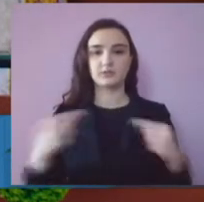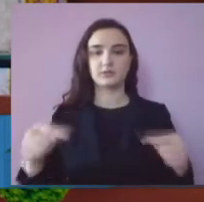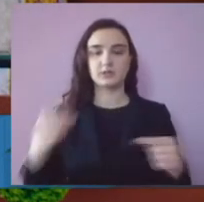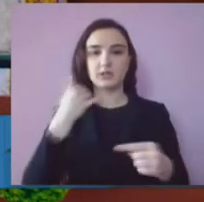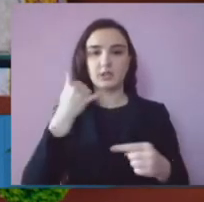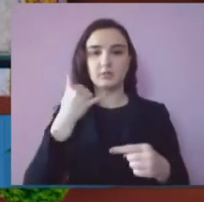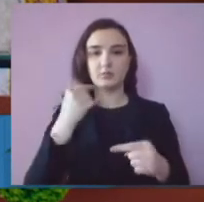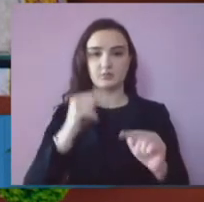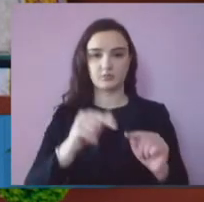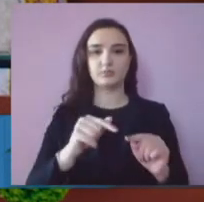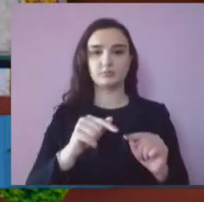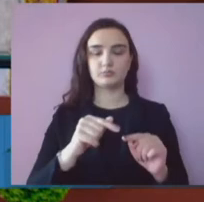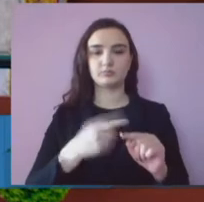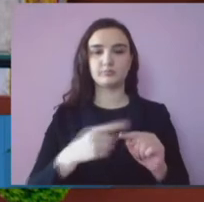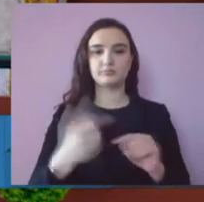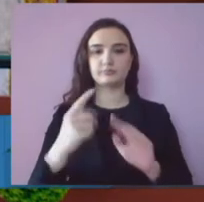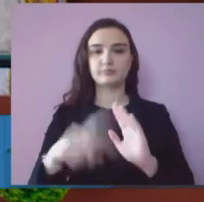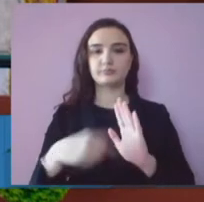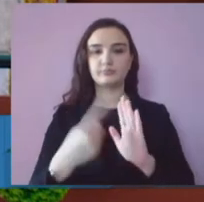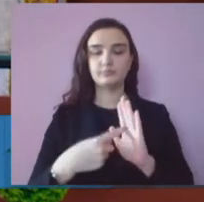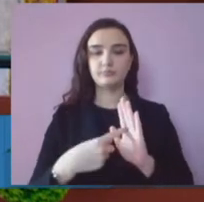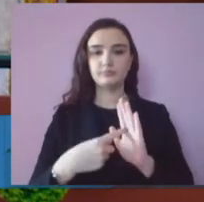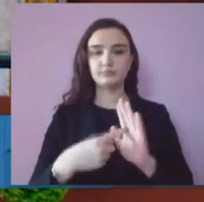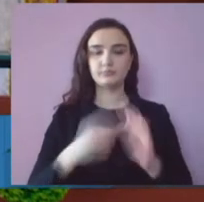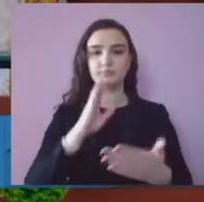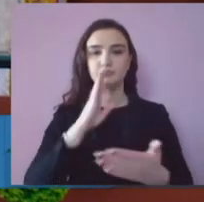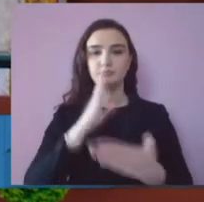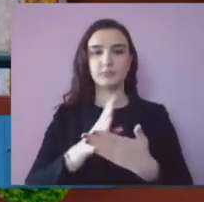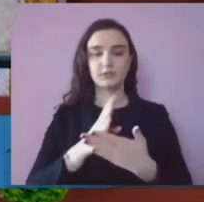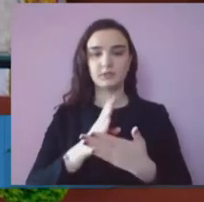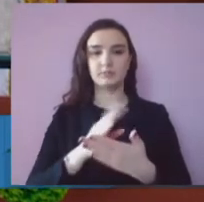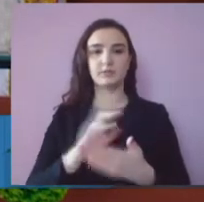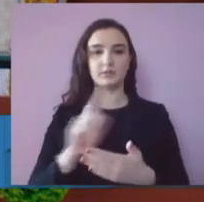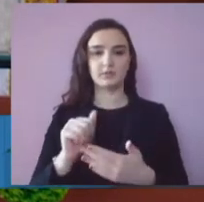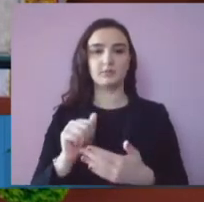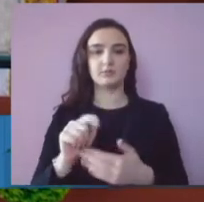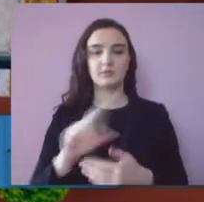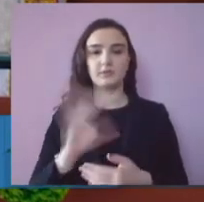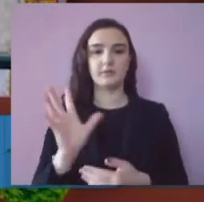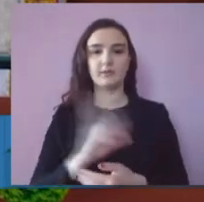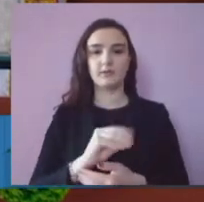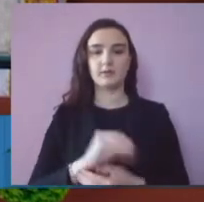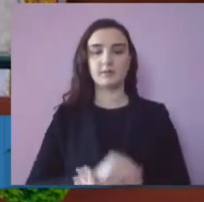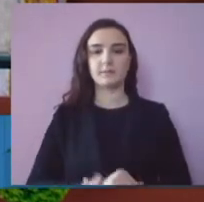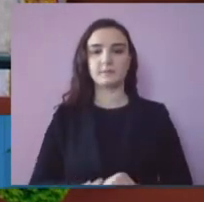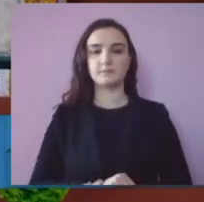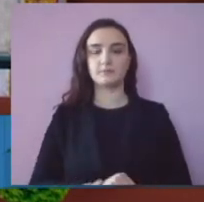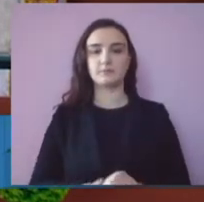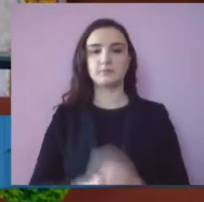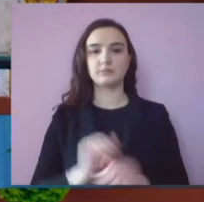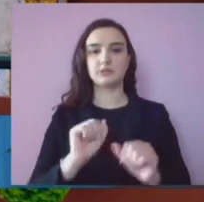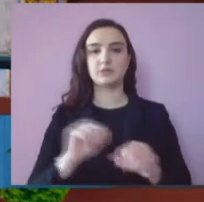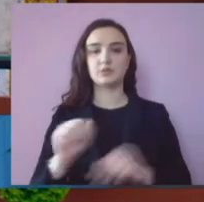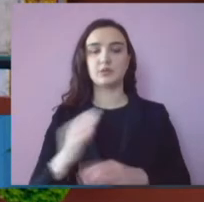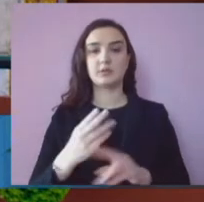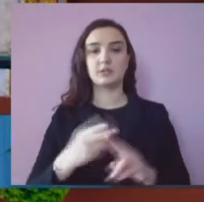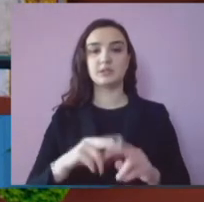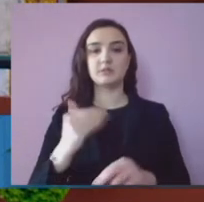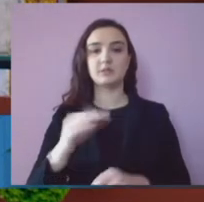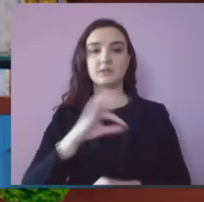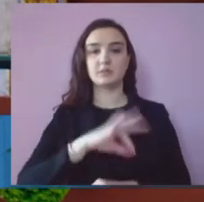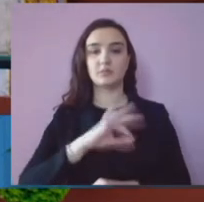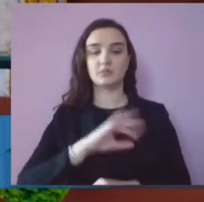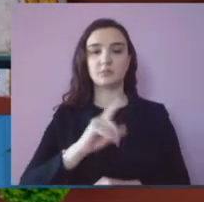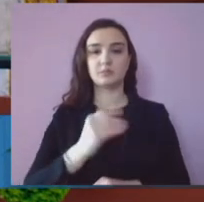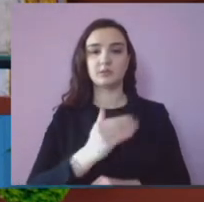ხაზზე, შემოდის Facebook-ზე, პირდაპირ ეთერში და ასე შემდეგ. ანუ ყველა საშუალება არის იმისათვის გამოყენებული, რომ თქვენი